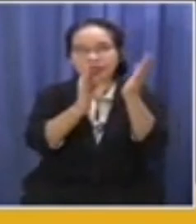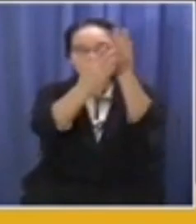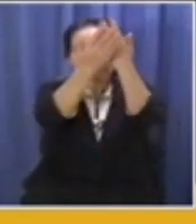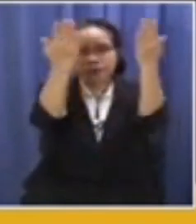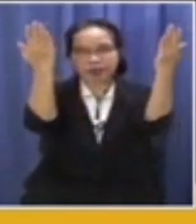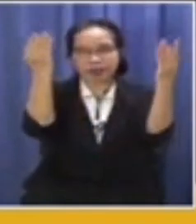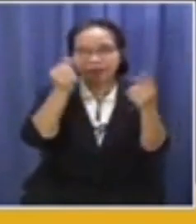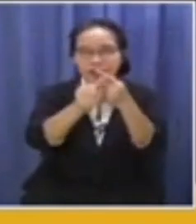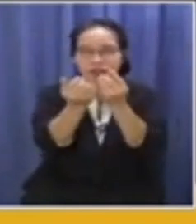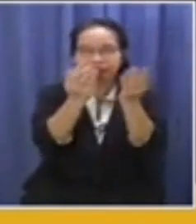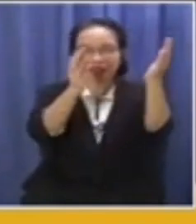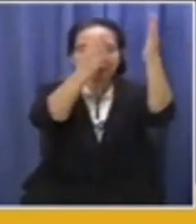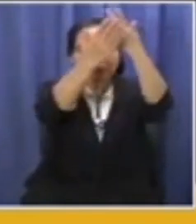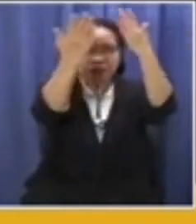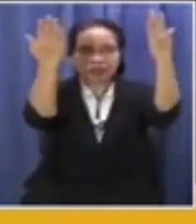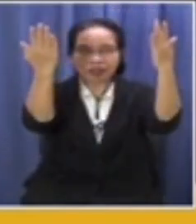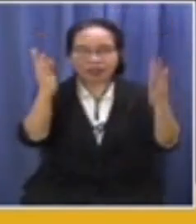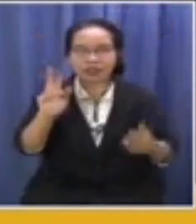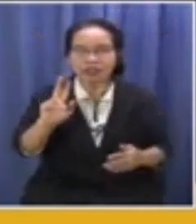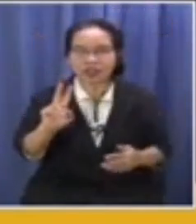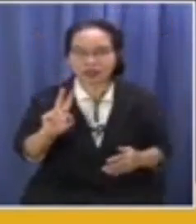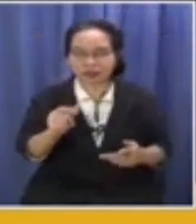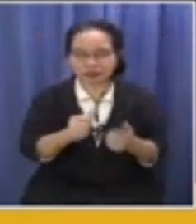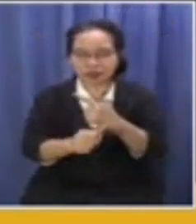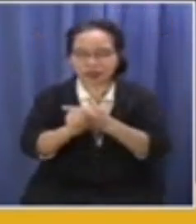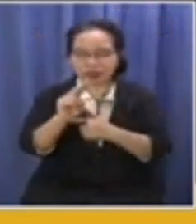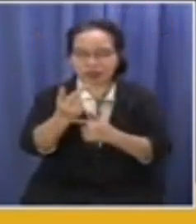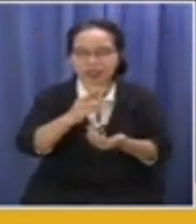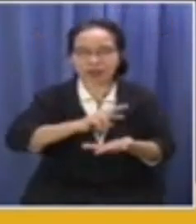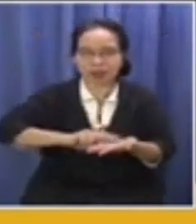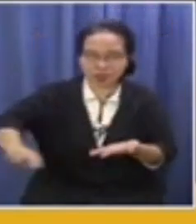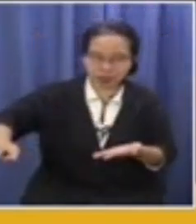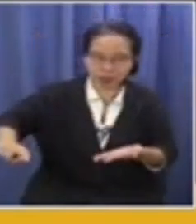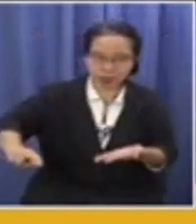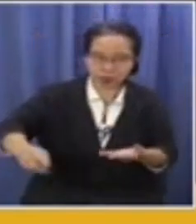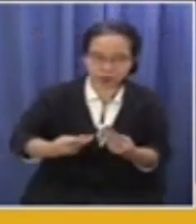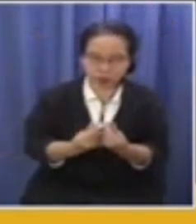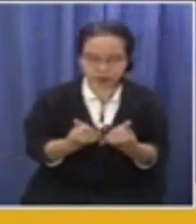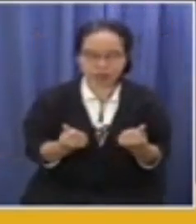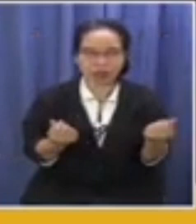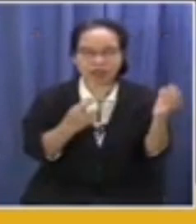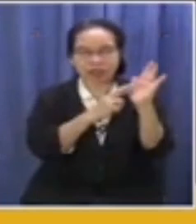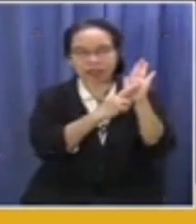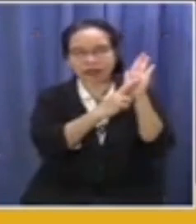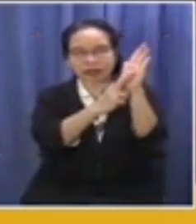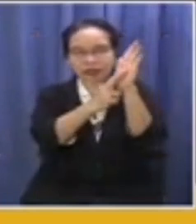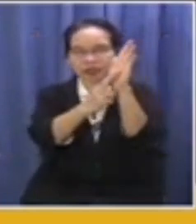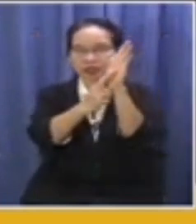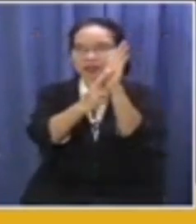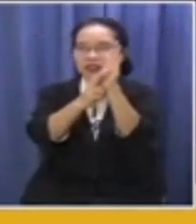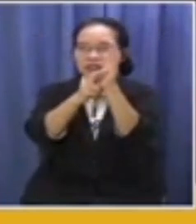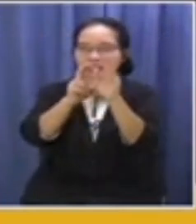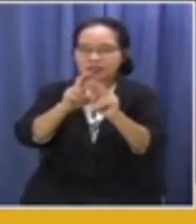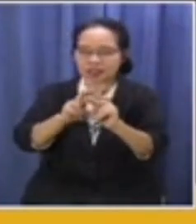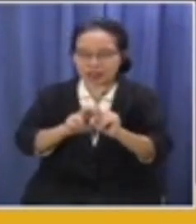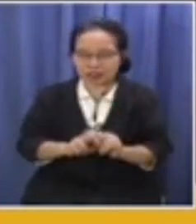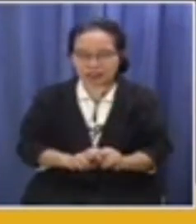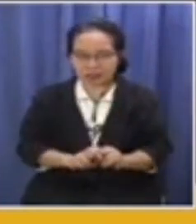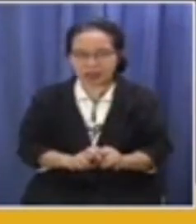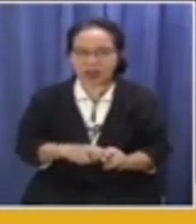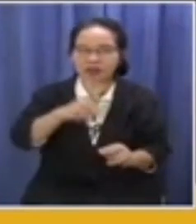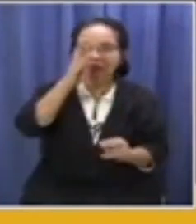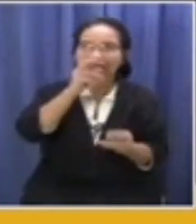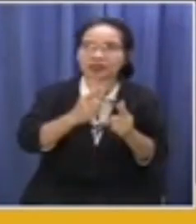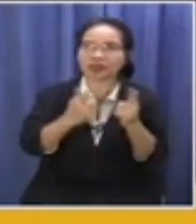na una ah ikalawa maaalis po yan eh para ma- reveal yung l ng Diyos yung